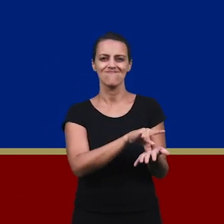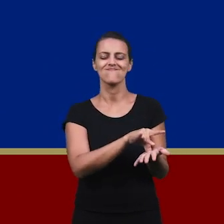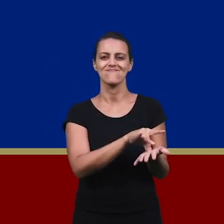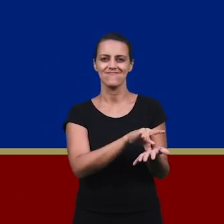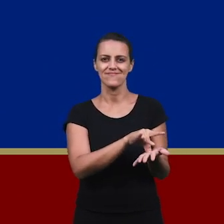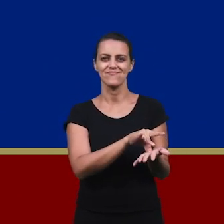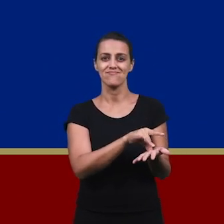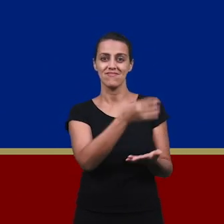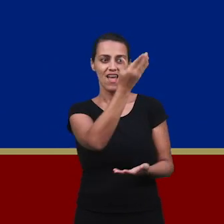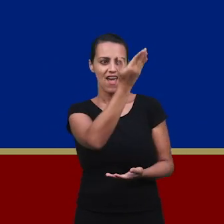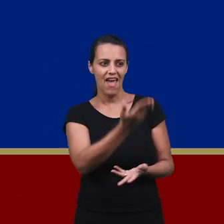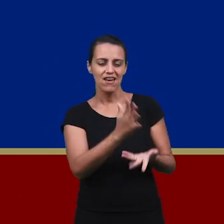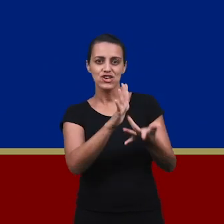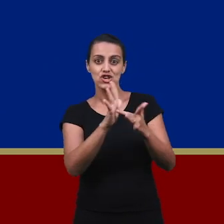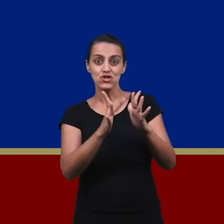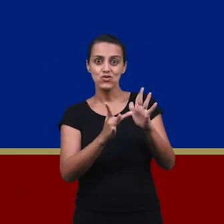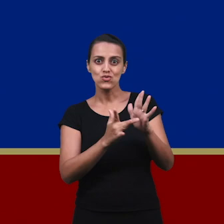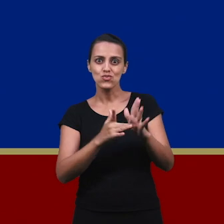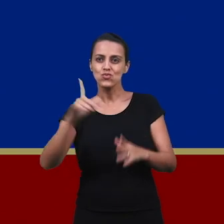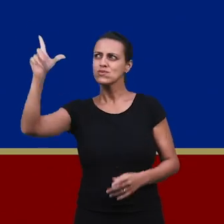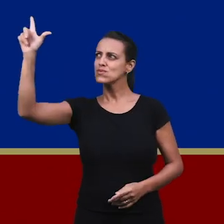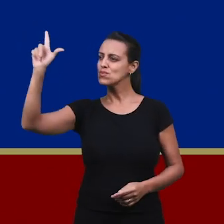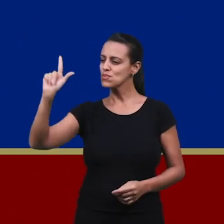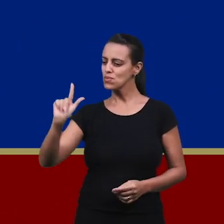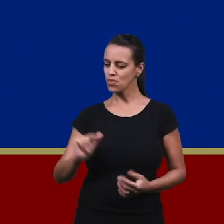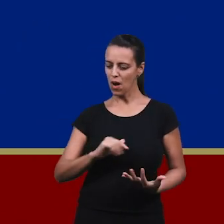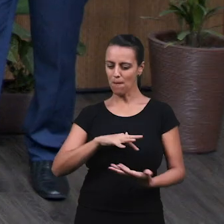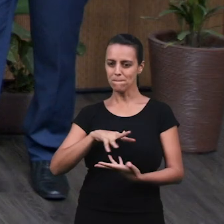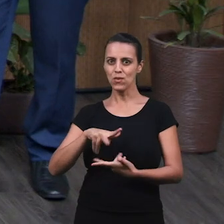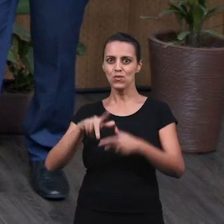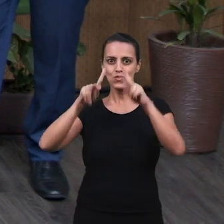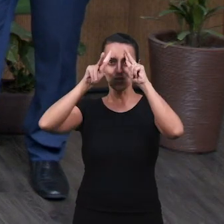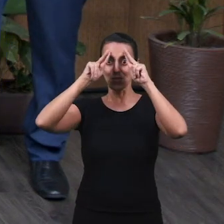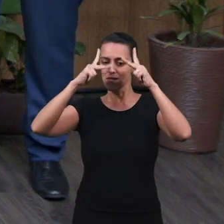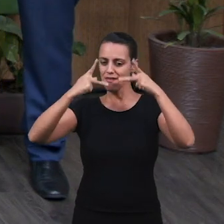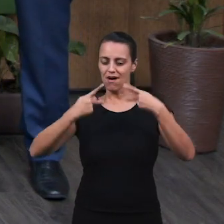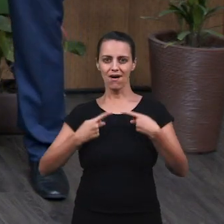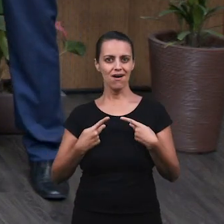homme pour prendre nos douleurs